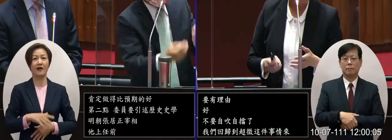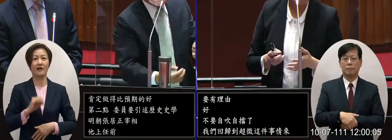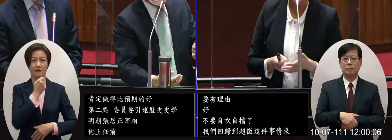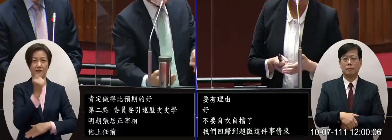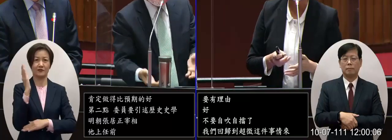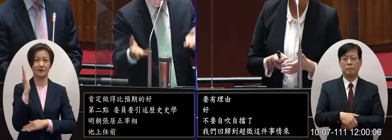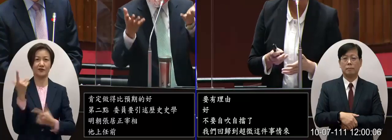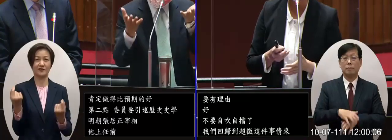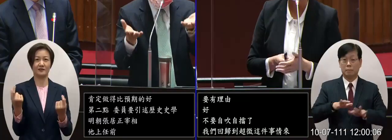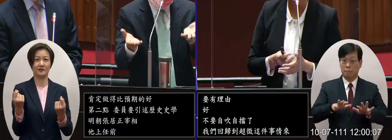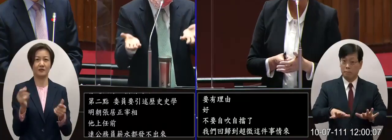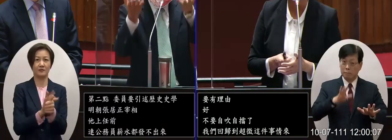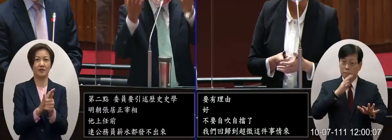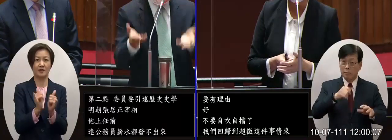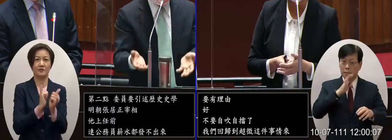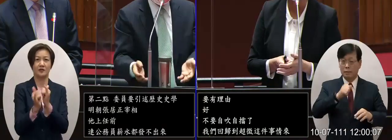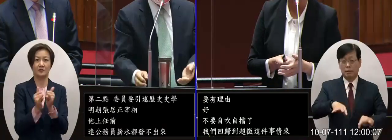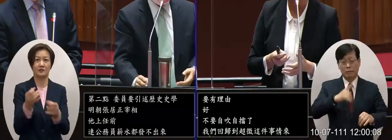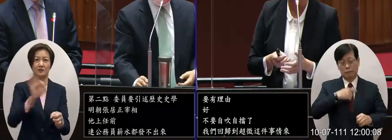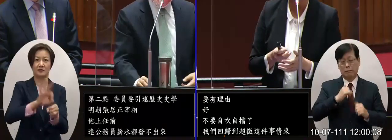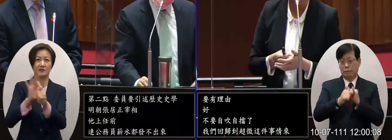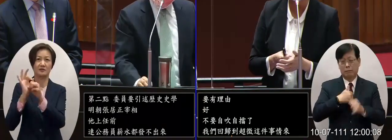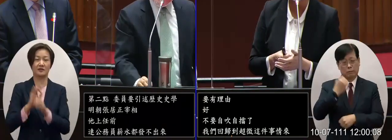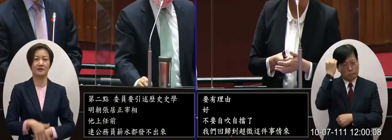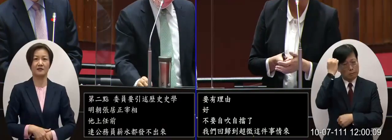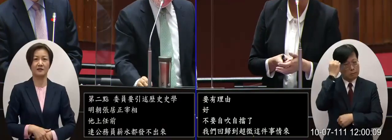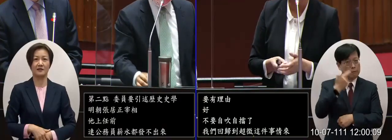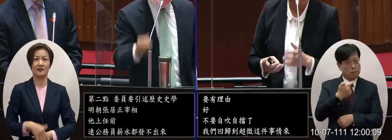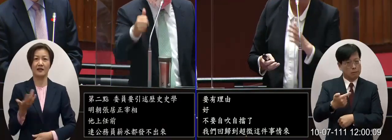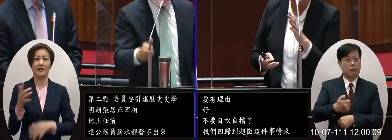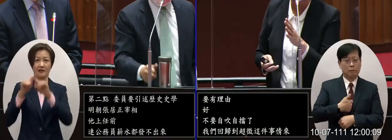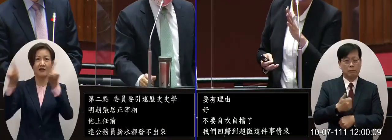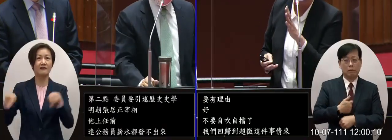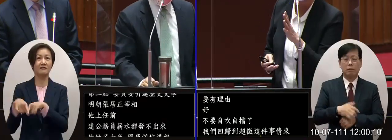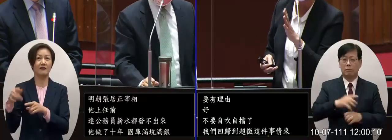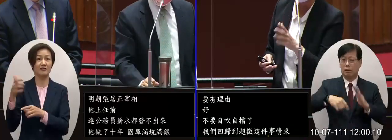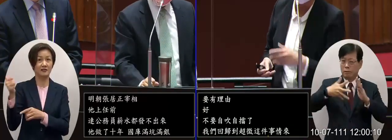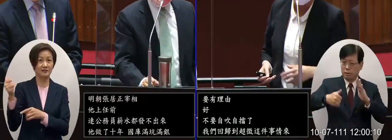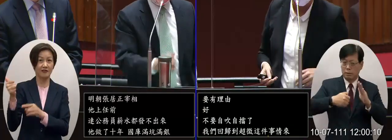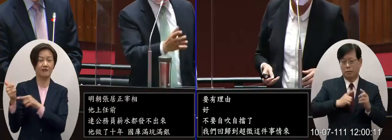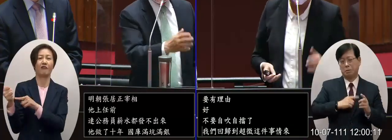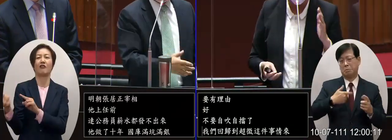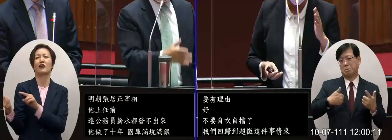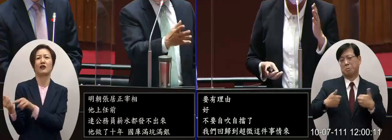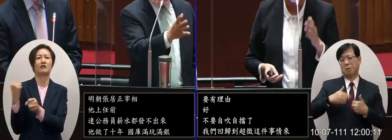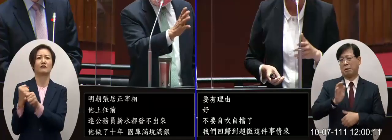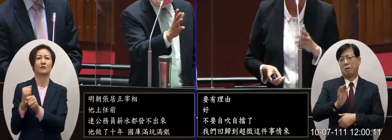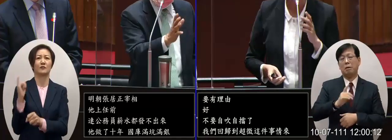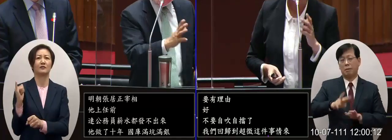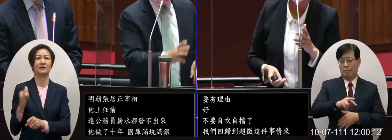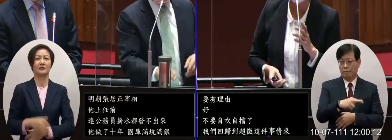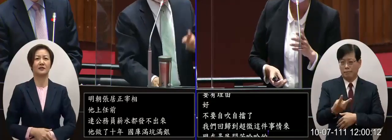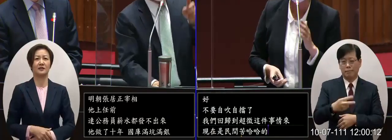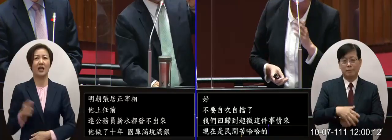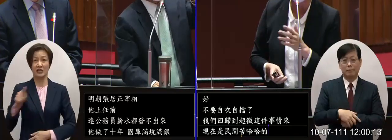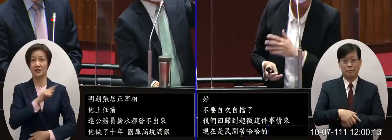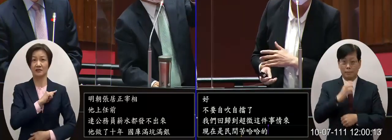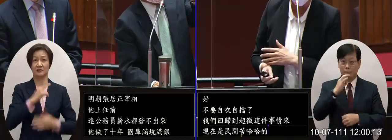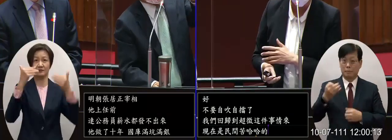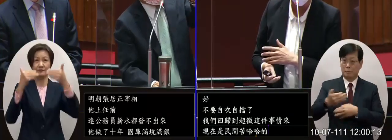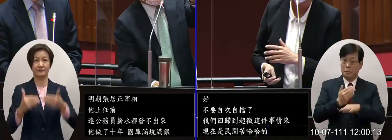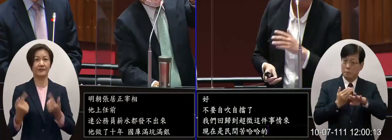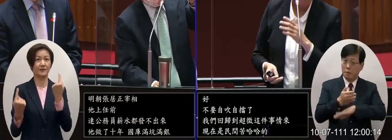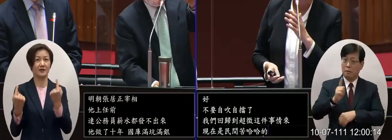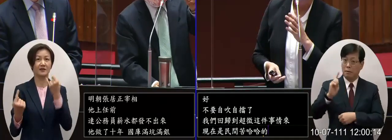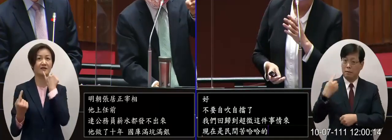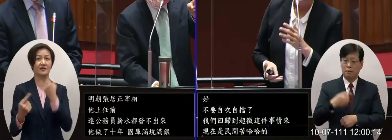税增福利，反而 是 张居正万历首辅做得好。 不要自吹自擂了，我们来看一下 对照一下。 超增的最主